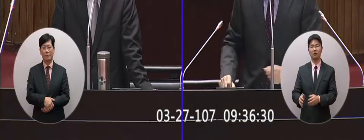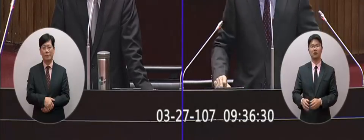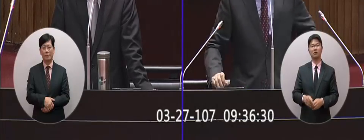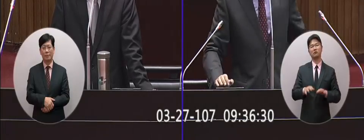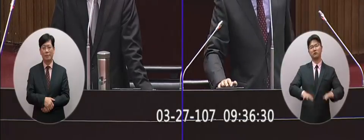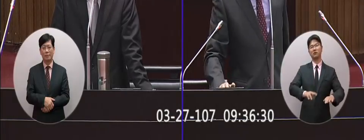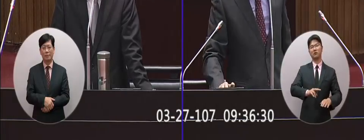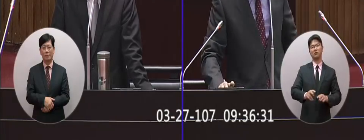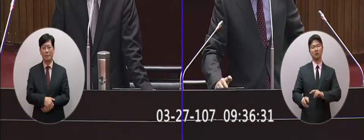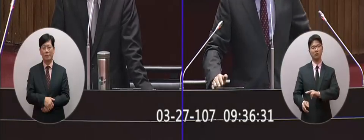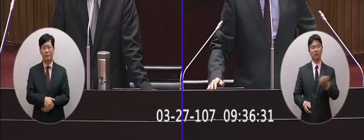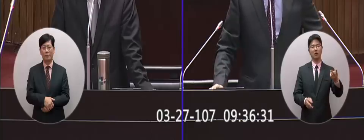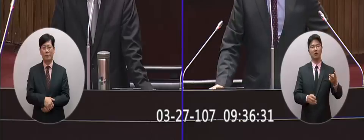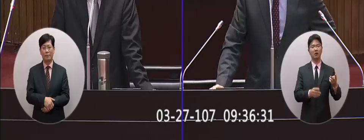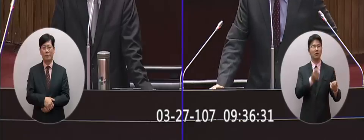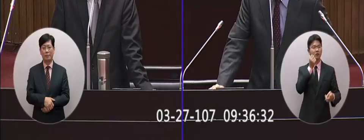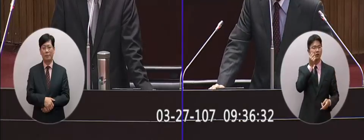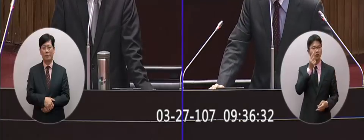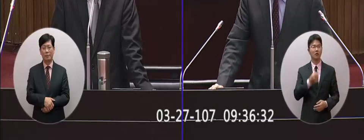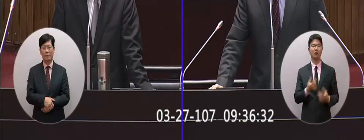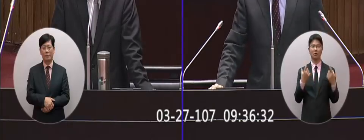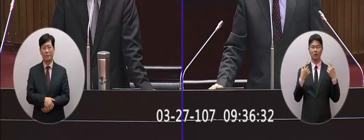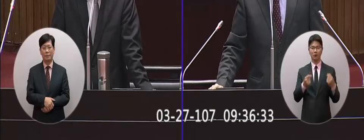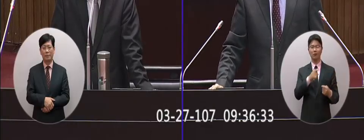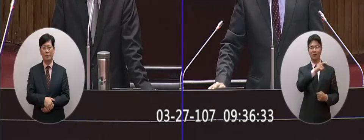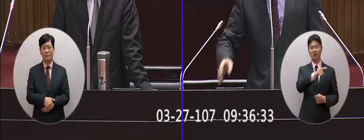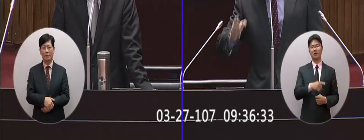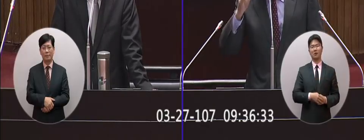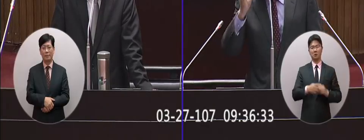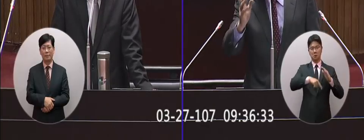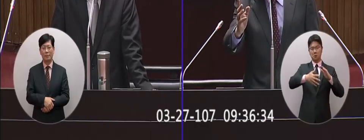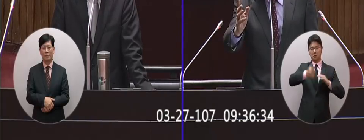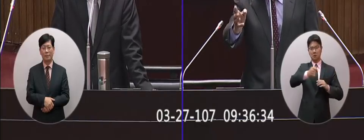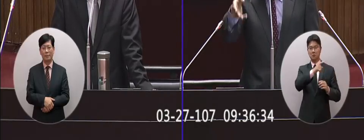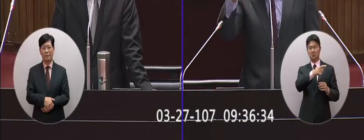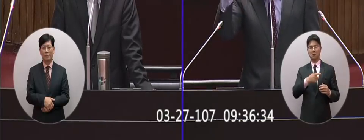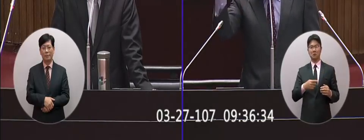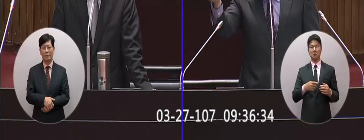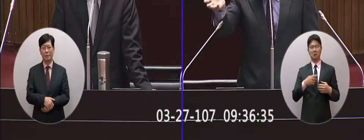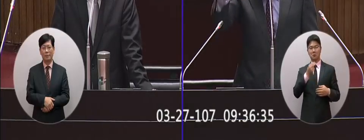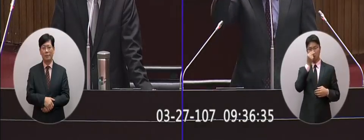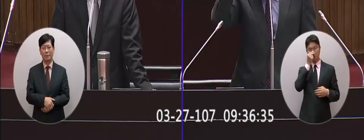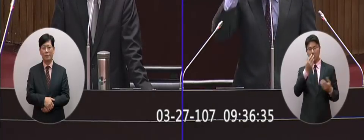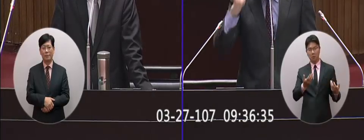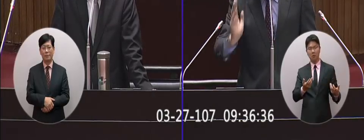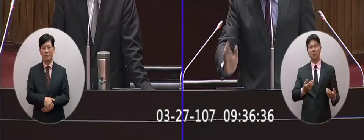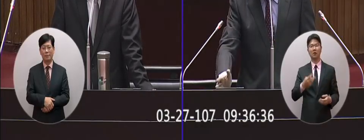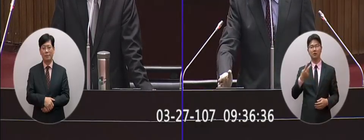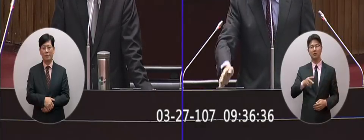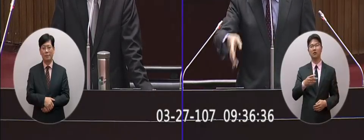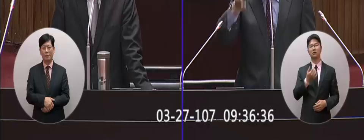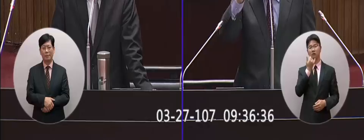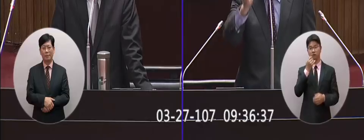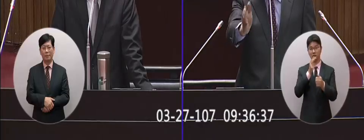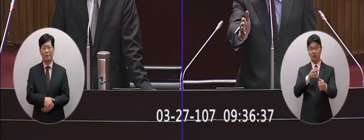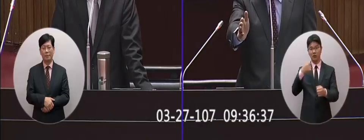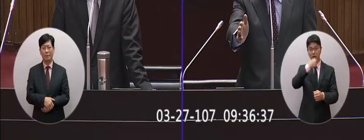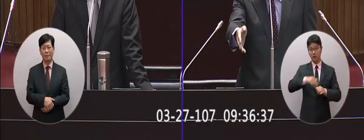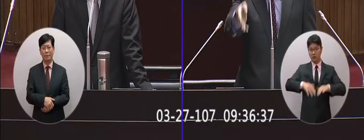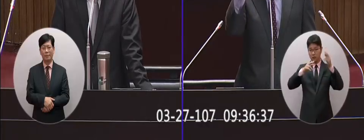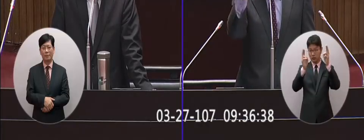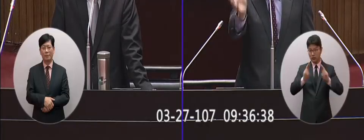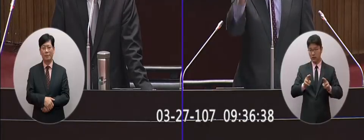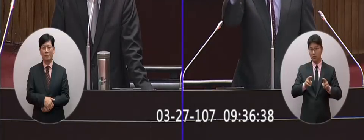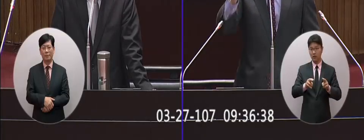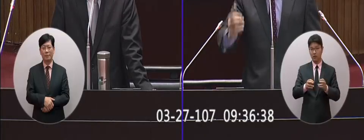台南去。原来院长很大，六度那么大，啊，我有跟你拜托，无你嘛叫台积电在遐要搞阮投资的所